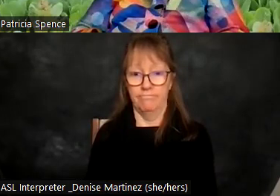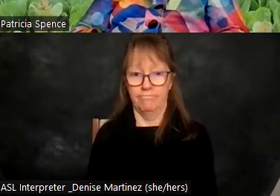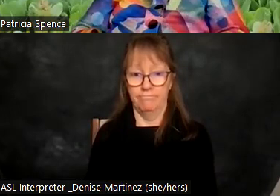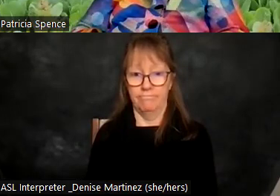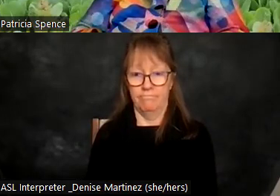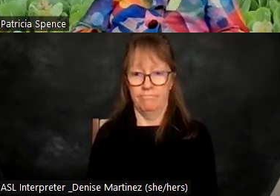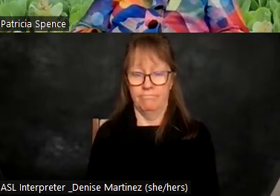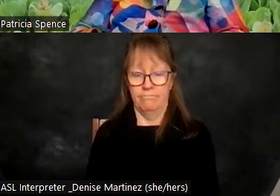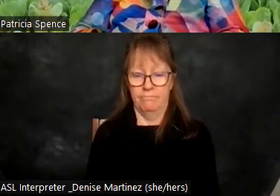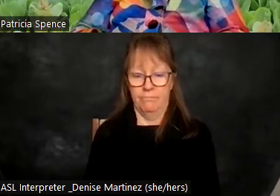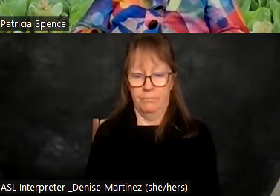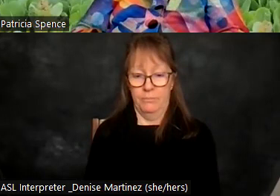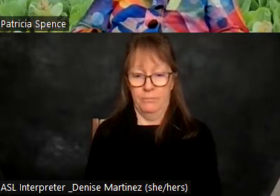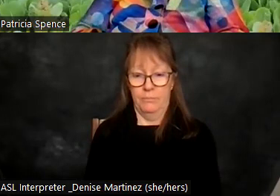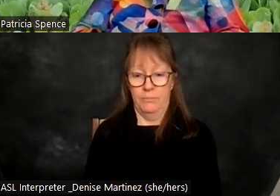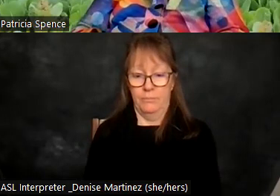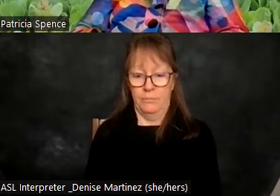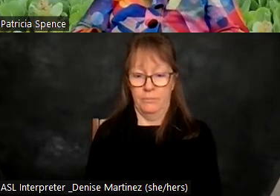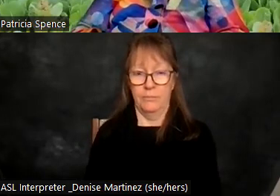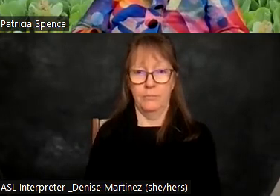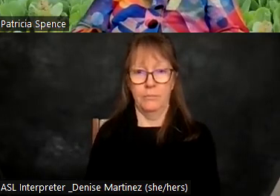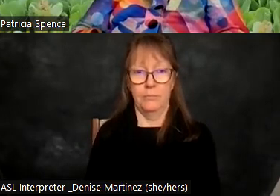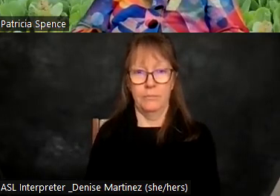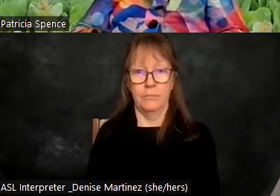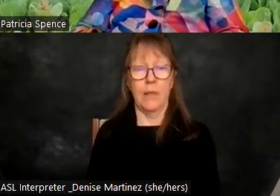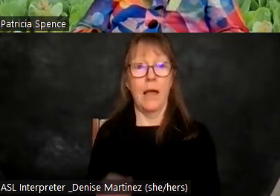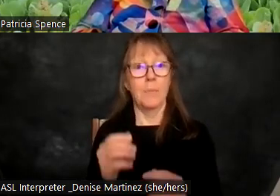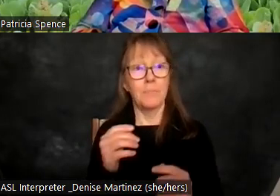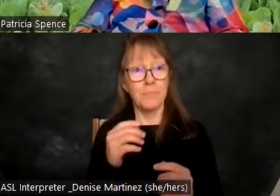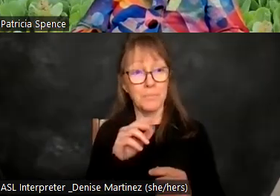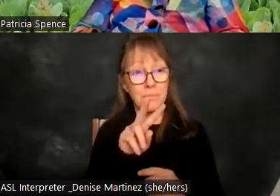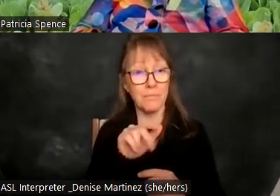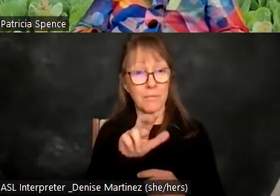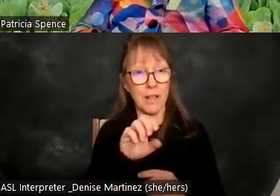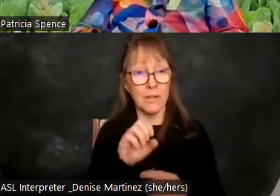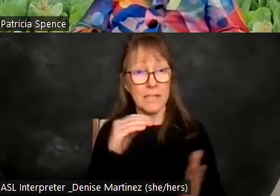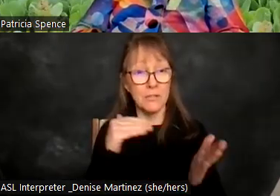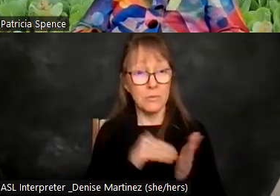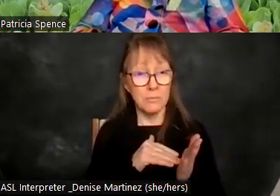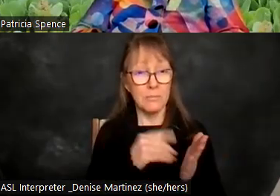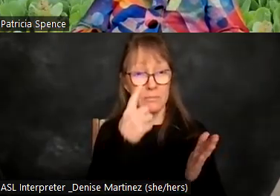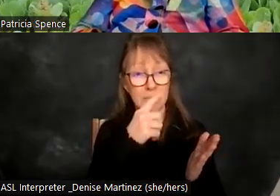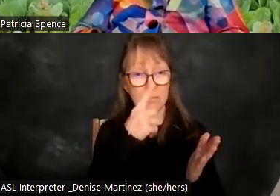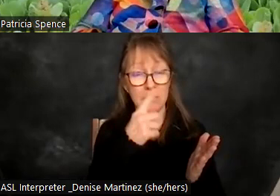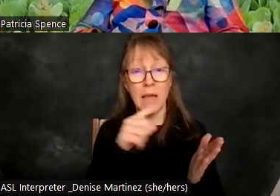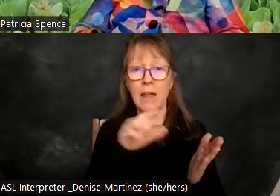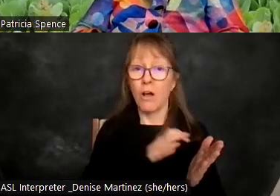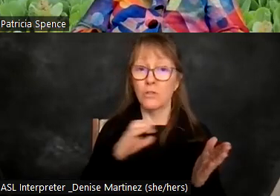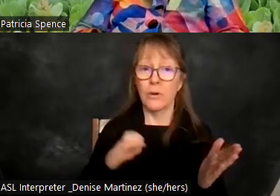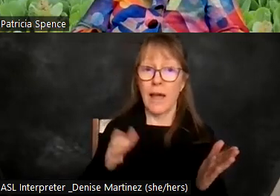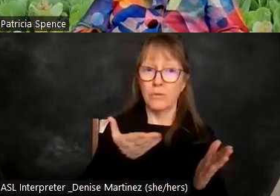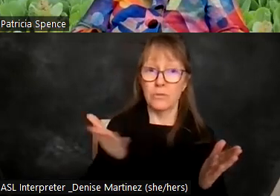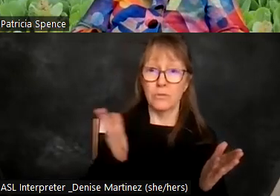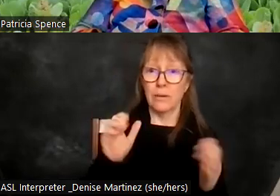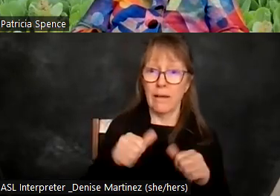any comments. Moi, par contre, c'est We qu'il could y a go un to membre some of conseil these là qui est quelque chose que vous voulez perspectives that dire we're hearing, so I invite anybody concernant to ça jump que in with